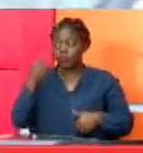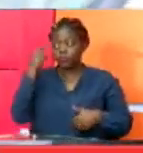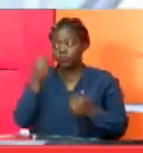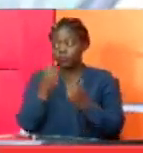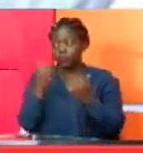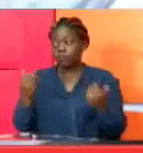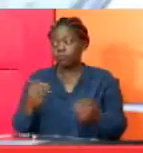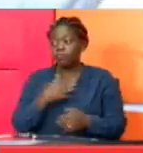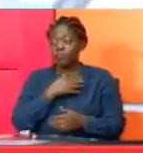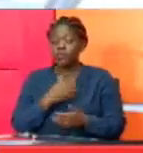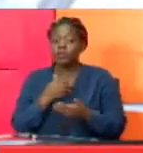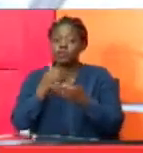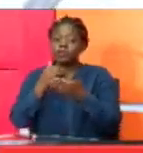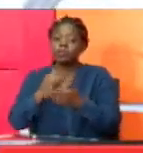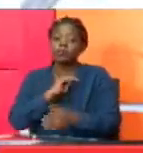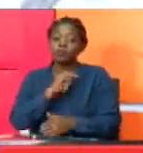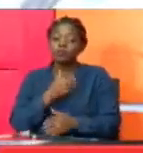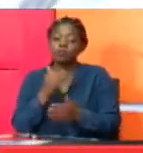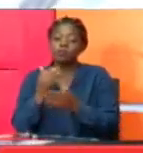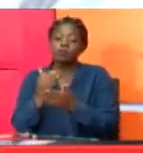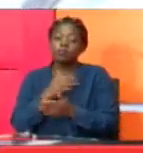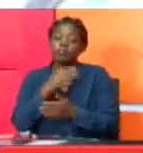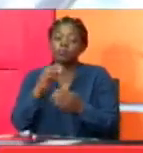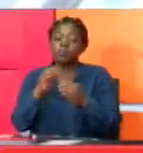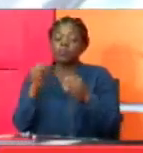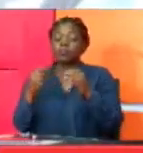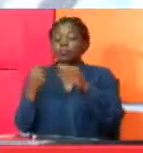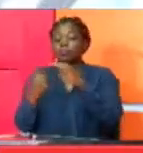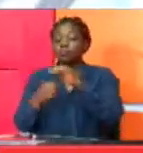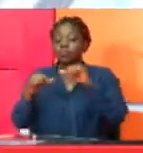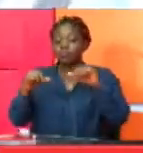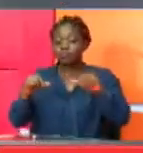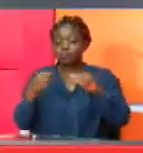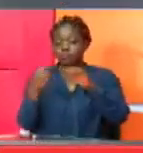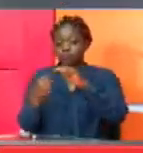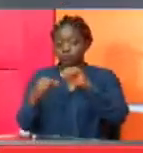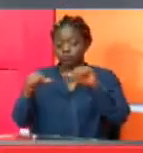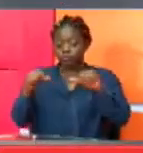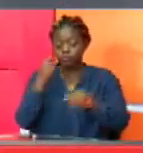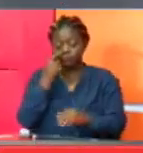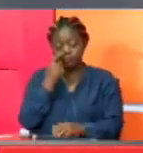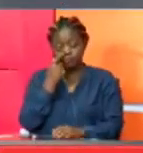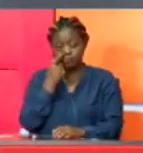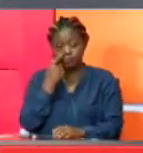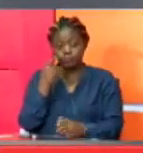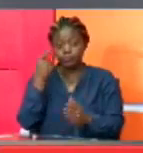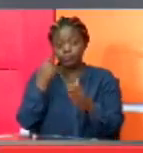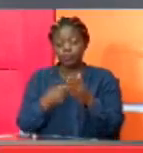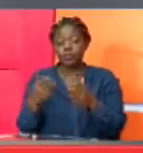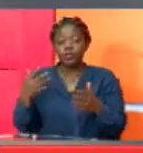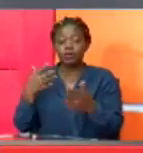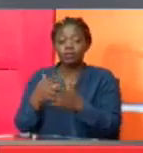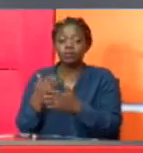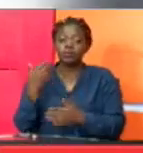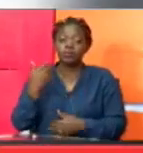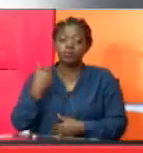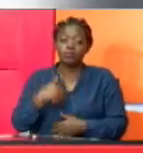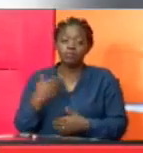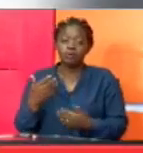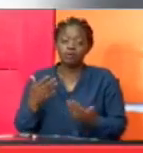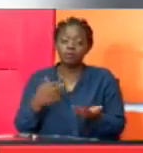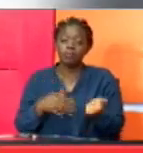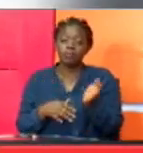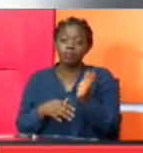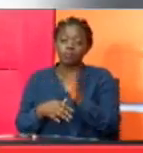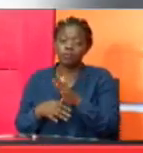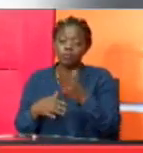muvee bamye mutuyambe omwana wange ali bubi ali mu mbeera mbi. Bategeeza nti okuva lwe yalongoosebwa taddanga ngulu era